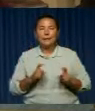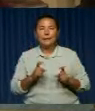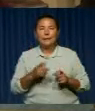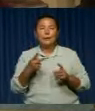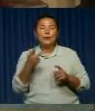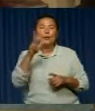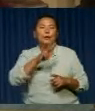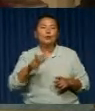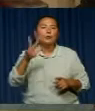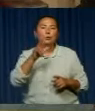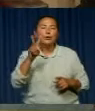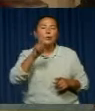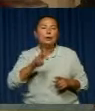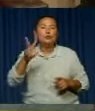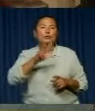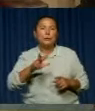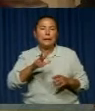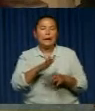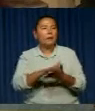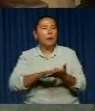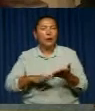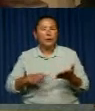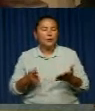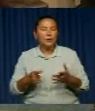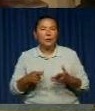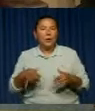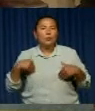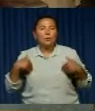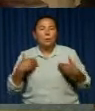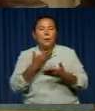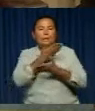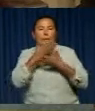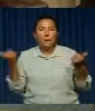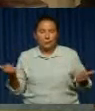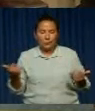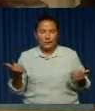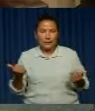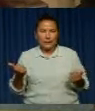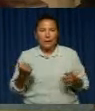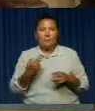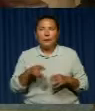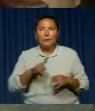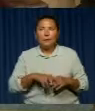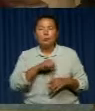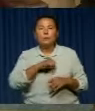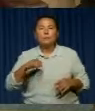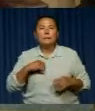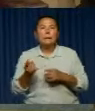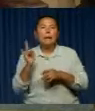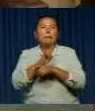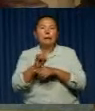2-3 сағатқа. Қажет арғарай оның қасиеті де болмайды, пайдасы да болмайды. Ол біз өз-өзімізді